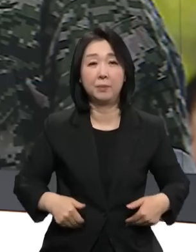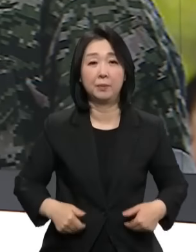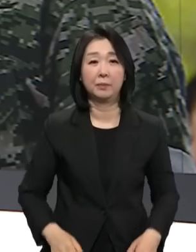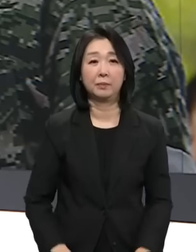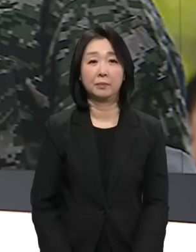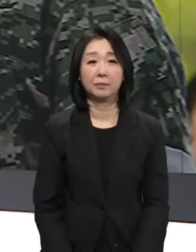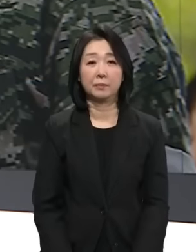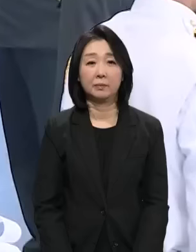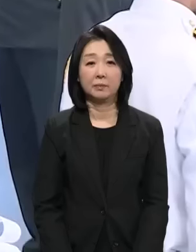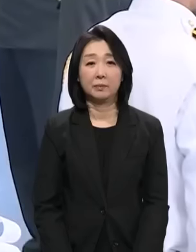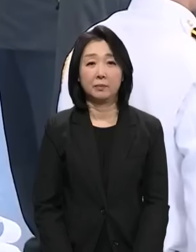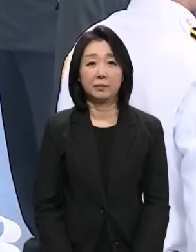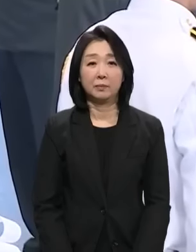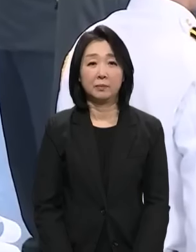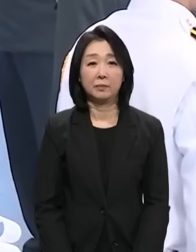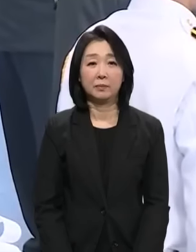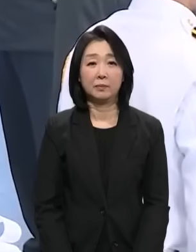기자입니다.